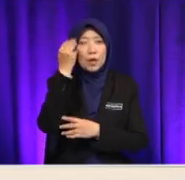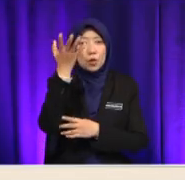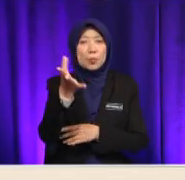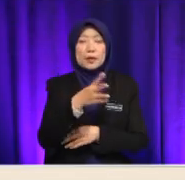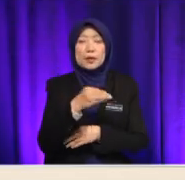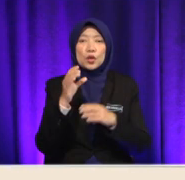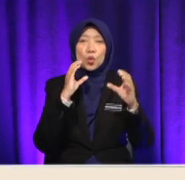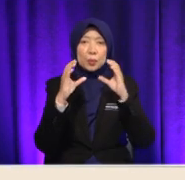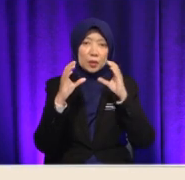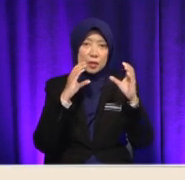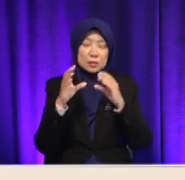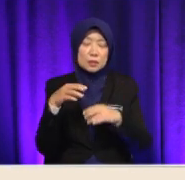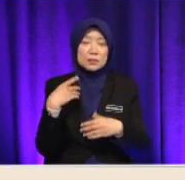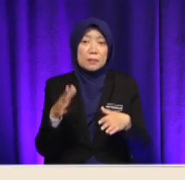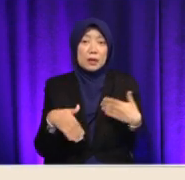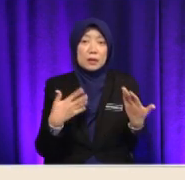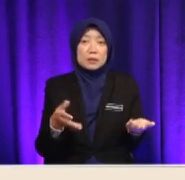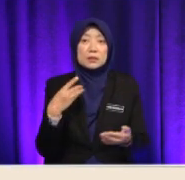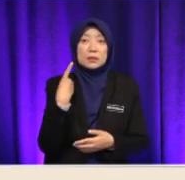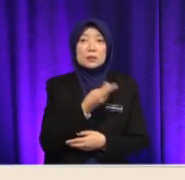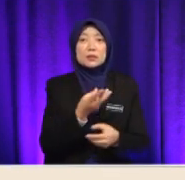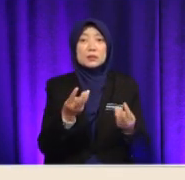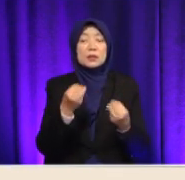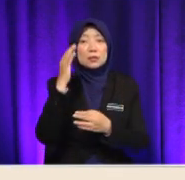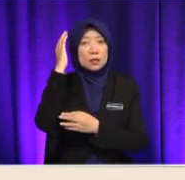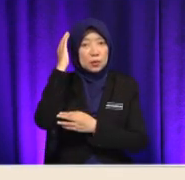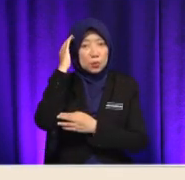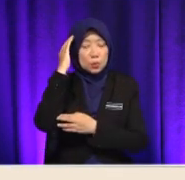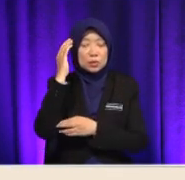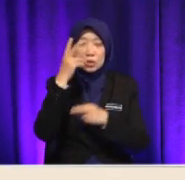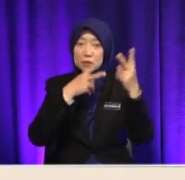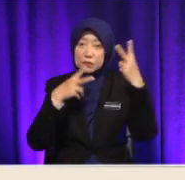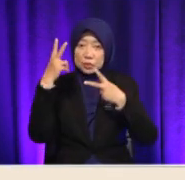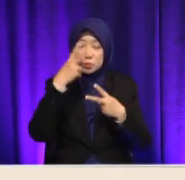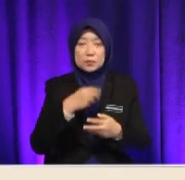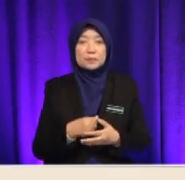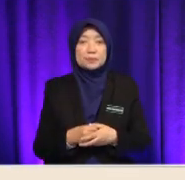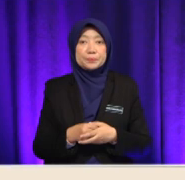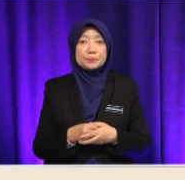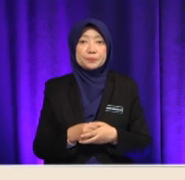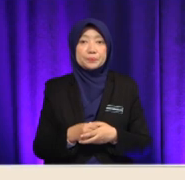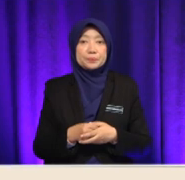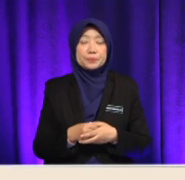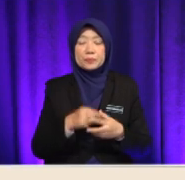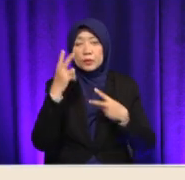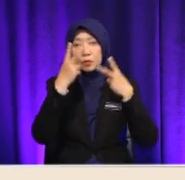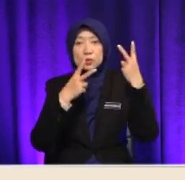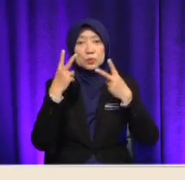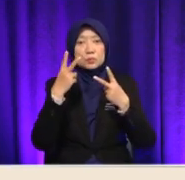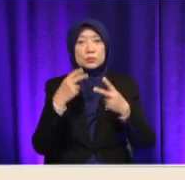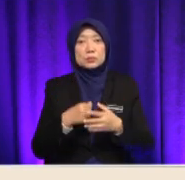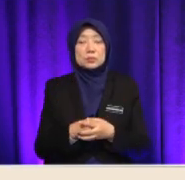ee macam mana kita enggak tahu ya definisi bisu dan geografi Oke dalam definisi wisudagrafi